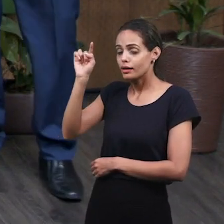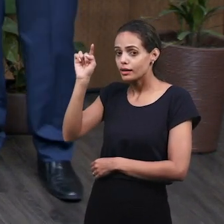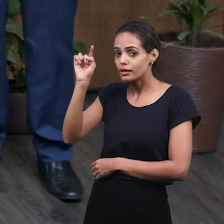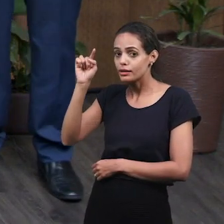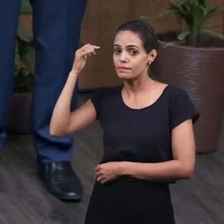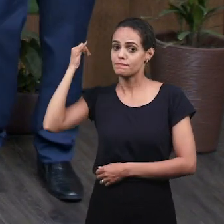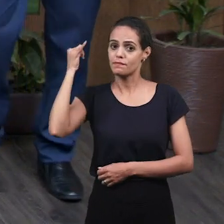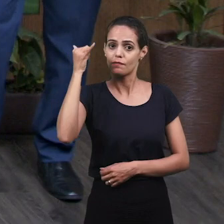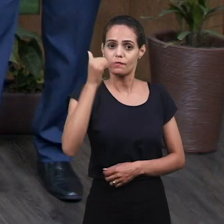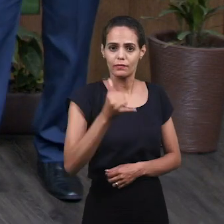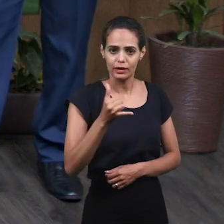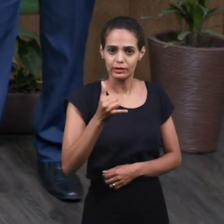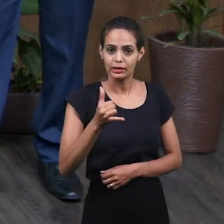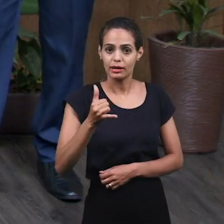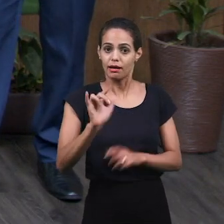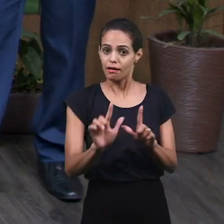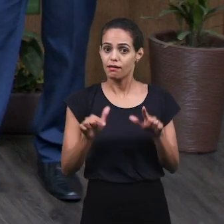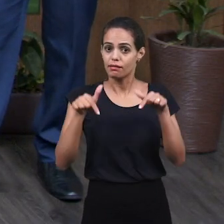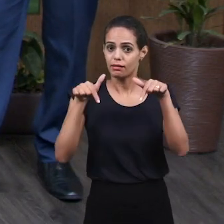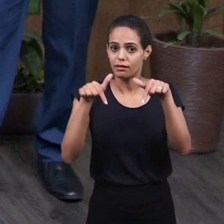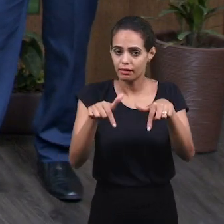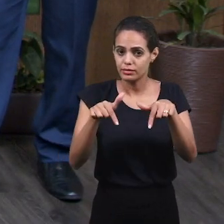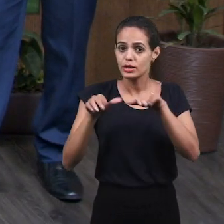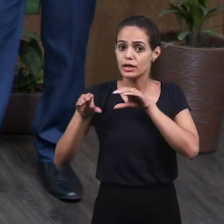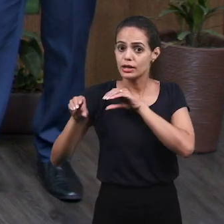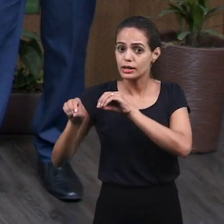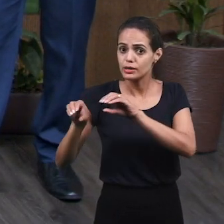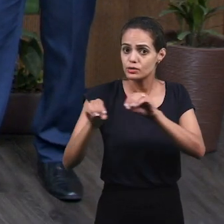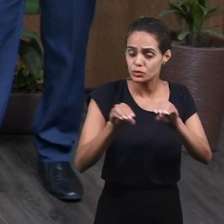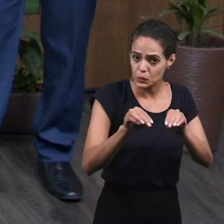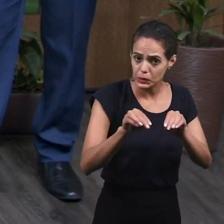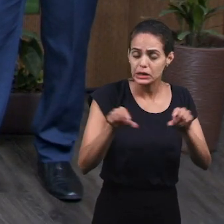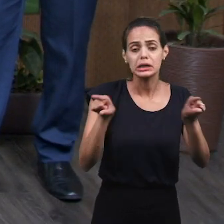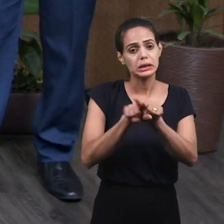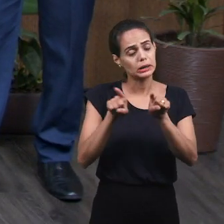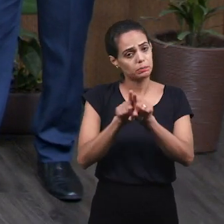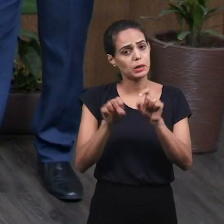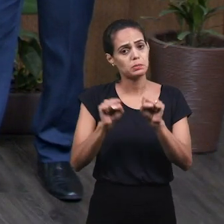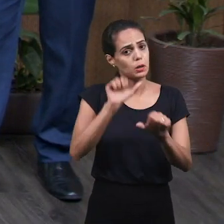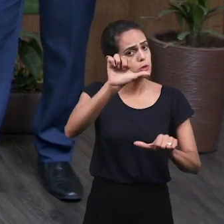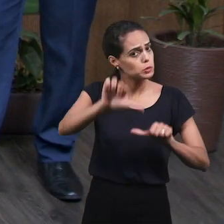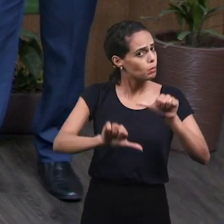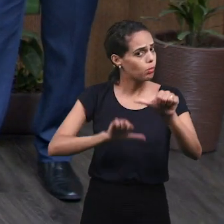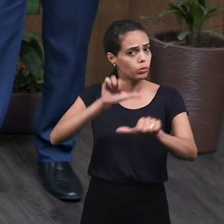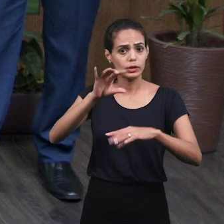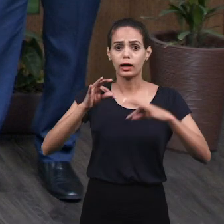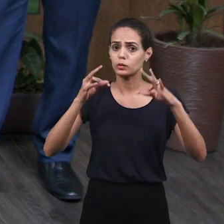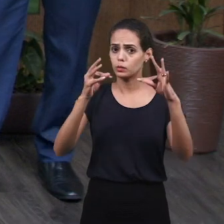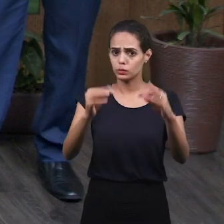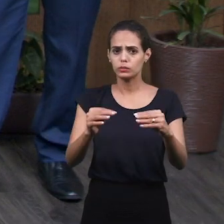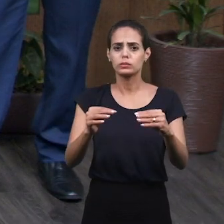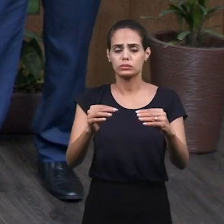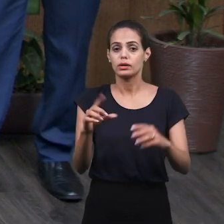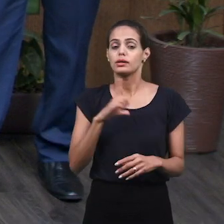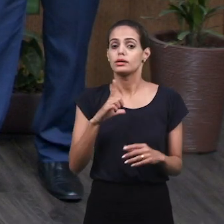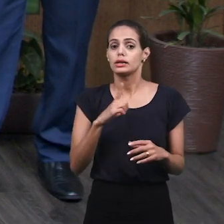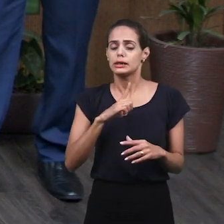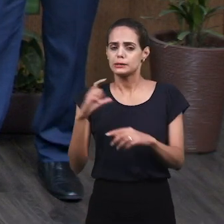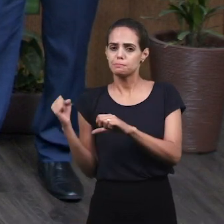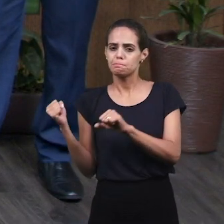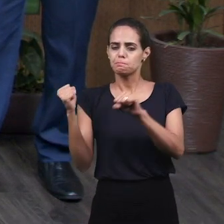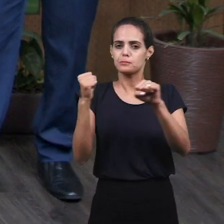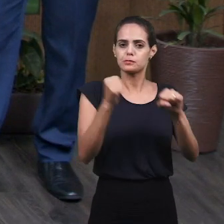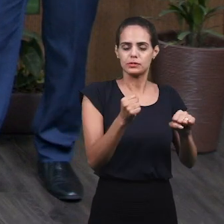qui rend disponible, défini, et instruit, et modifie toutes choses, et a le pouvoir pour réaliser